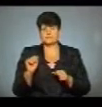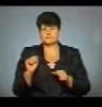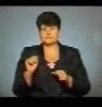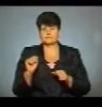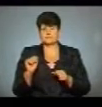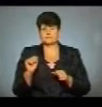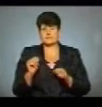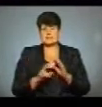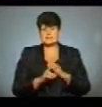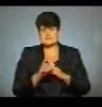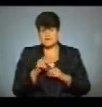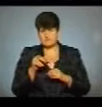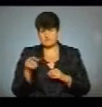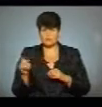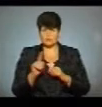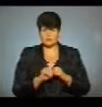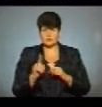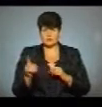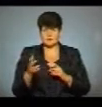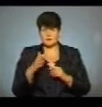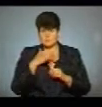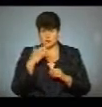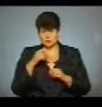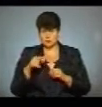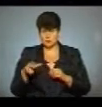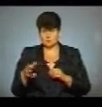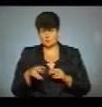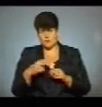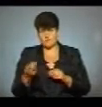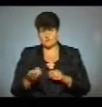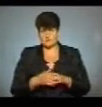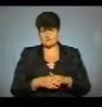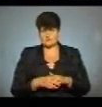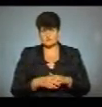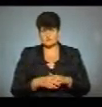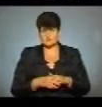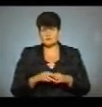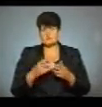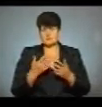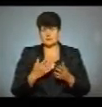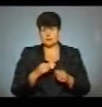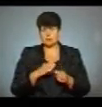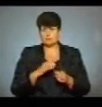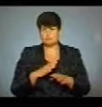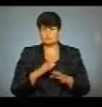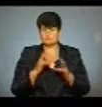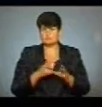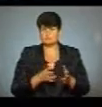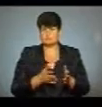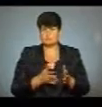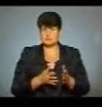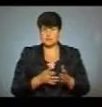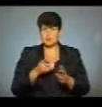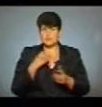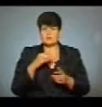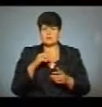з церкви, йдуть туди-сюди. Якщо б так багато людей було, він так обвалився. Скільки то б жертв могло б. За словами Тетяни